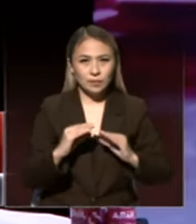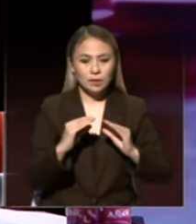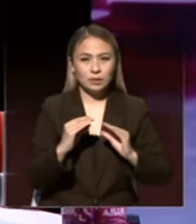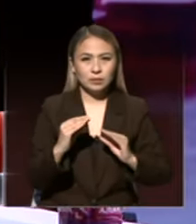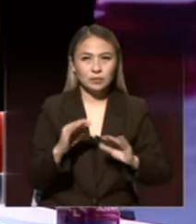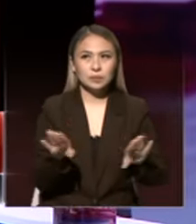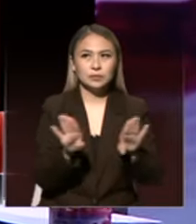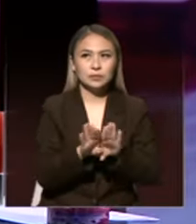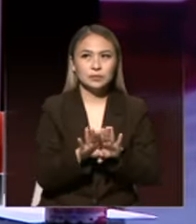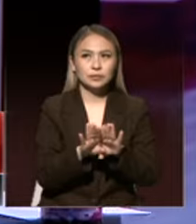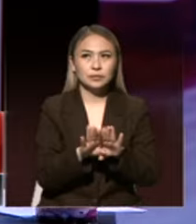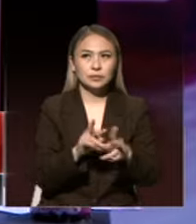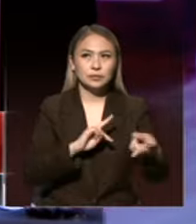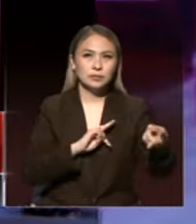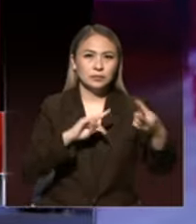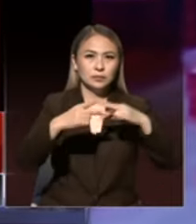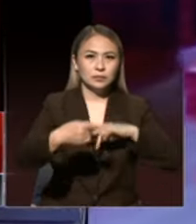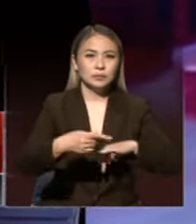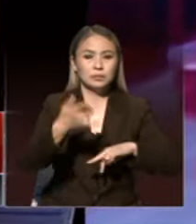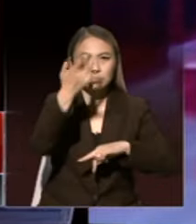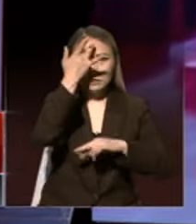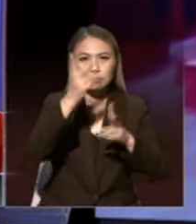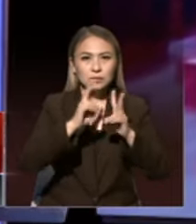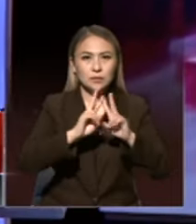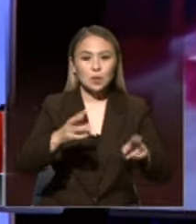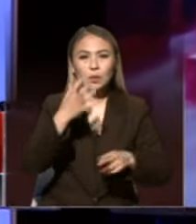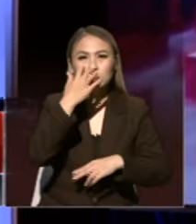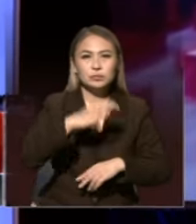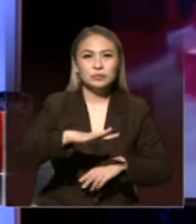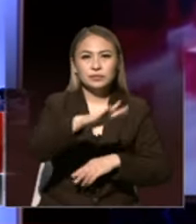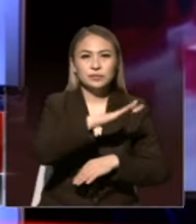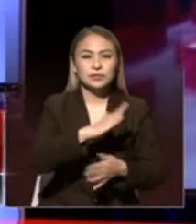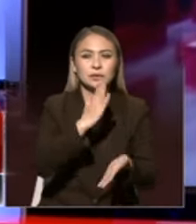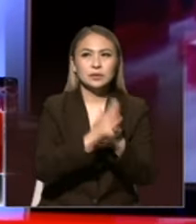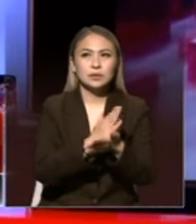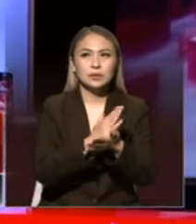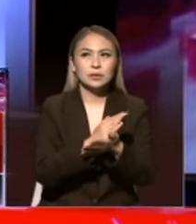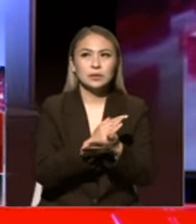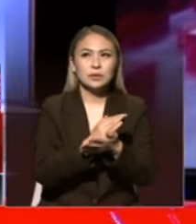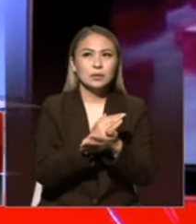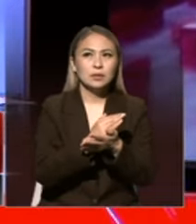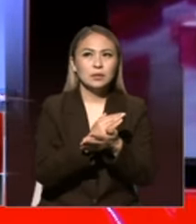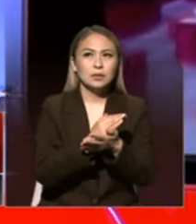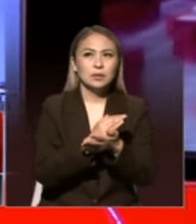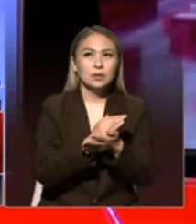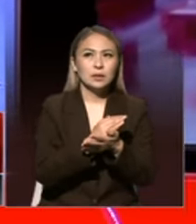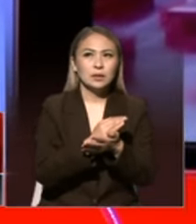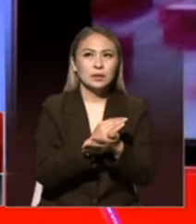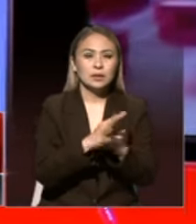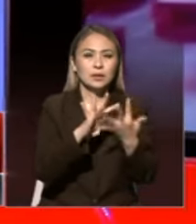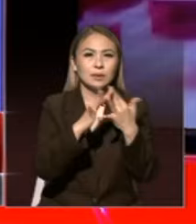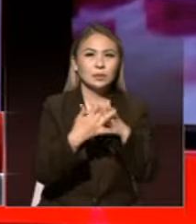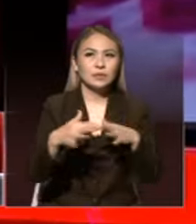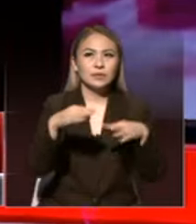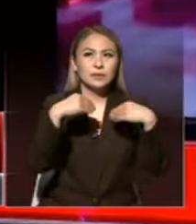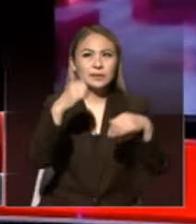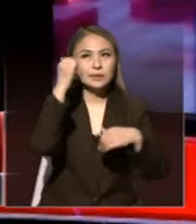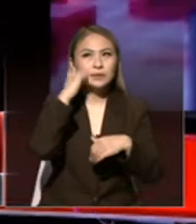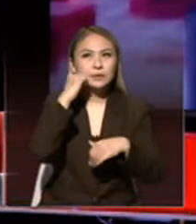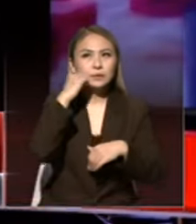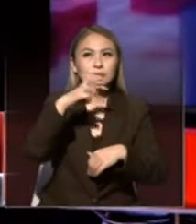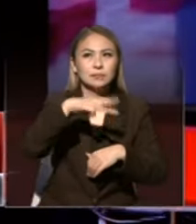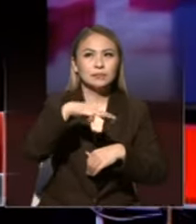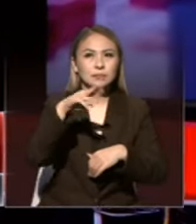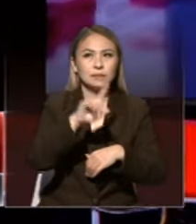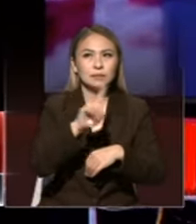аласыз. Айырбастау ғой енді. Сол сияқты оңтүстікте осындай нені қолға алып жатырмыз. Шаруалардан ескі техникасын, жаңағы МТЗ-ді,